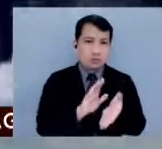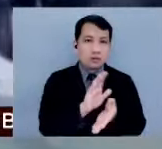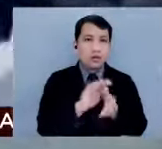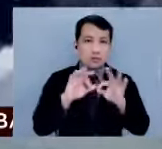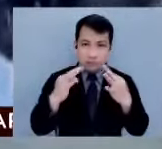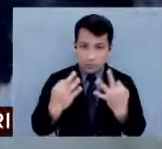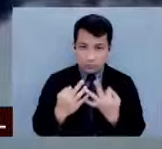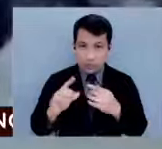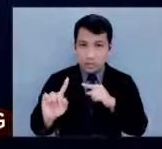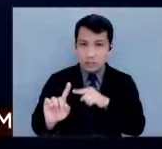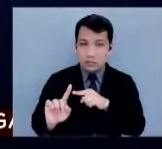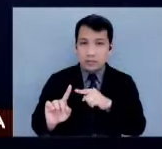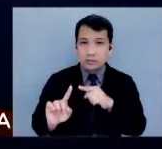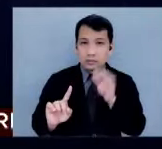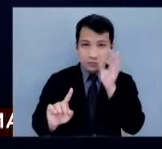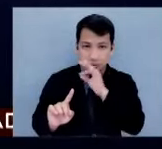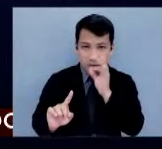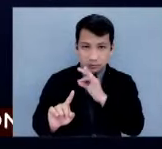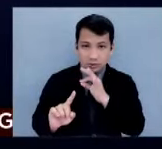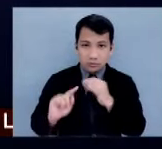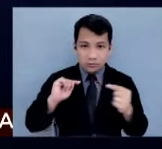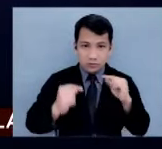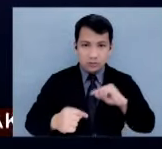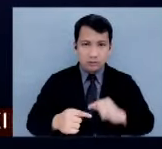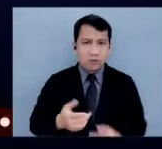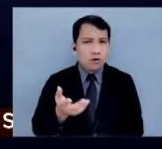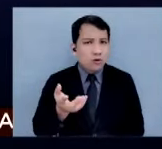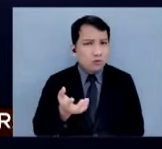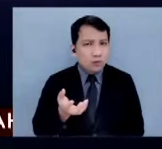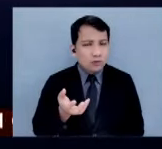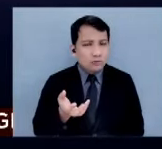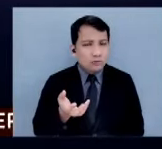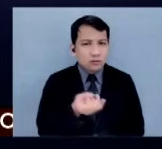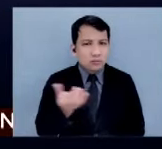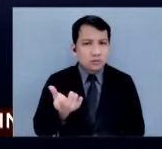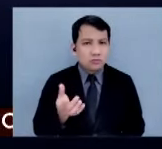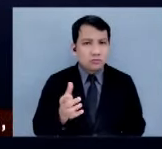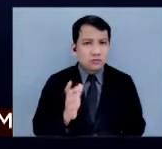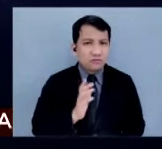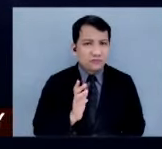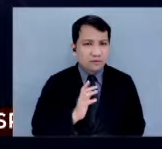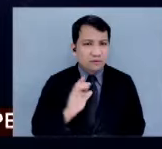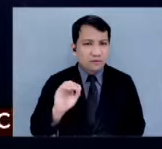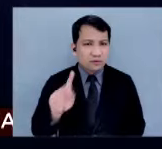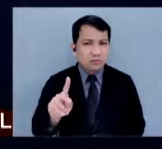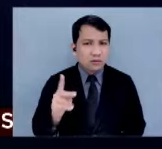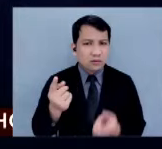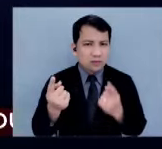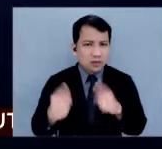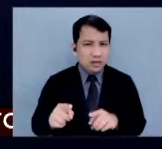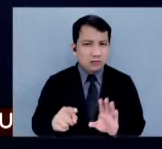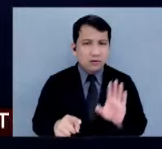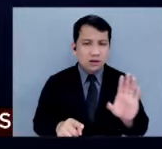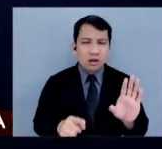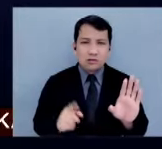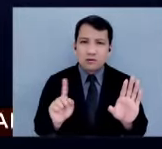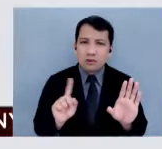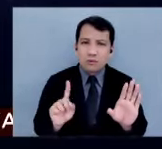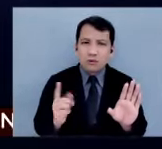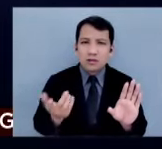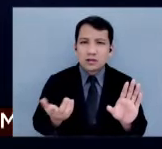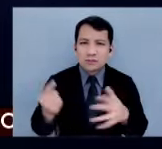mga napuruhang Pinoy. Gusto ko pong malaman, gaano ka okay po? Ano po yung nangyari sa kanya? Ano yun